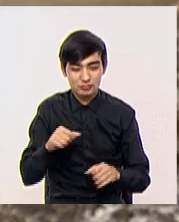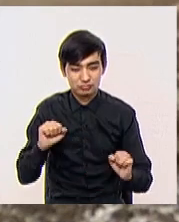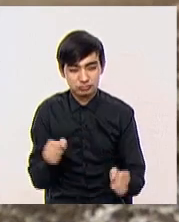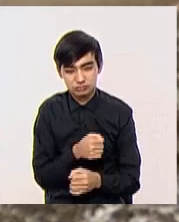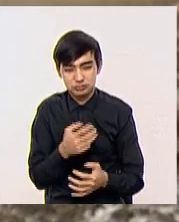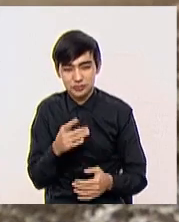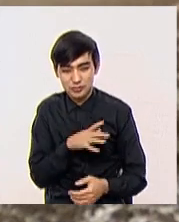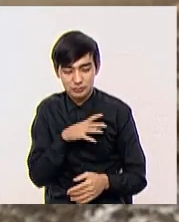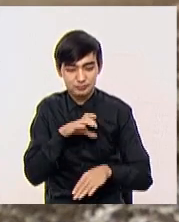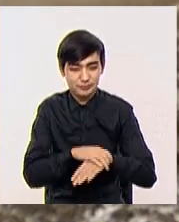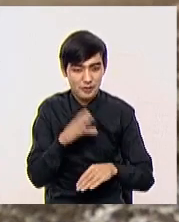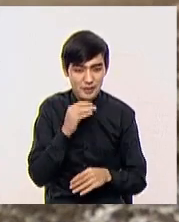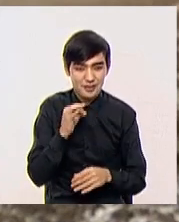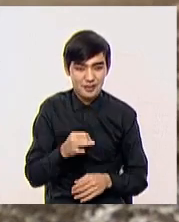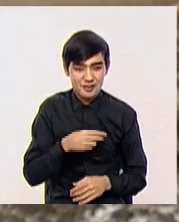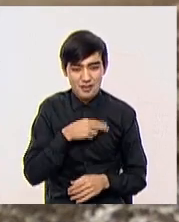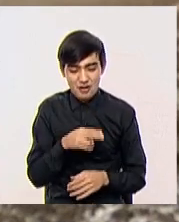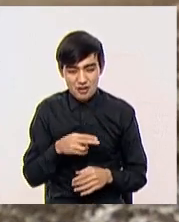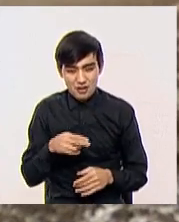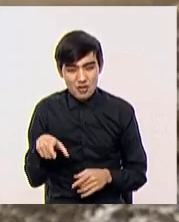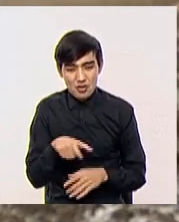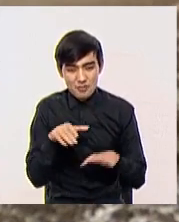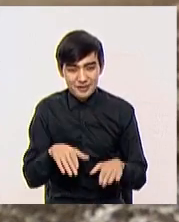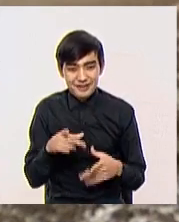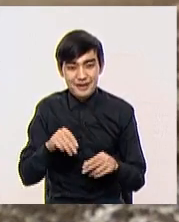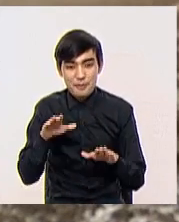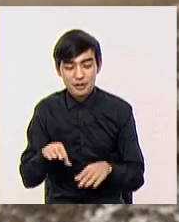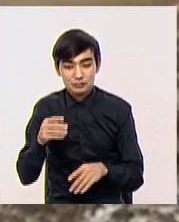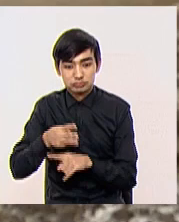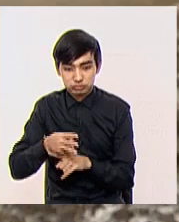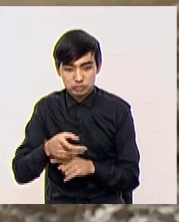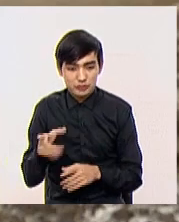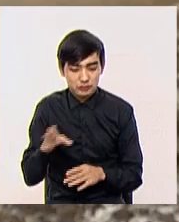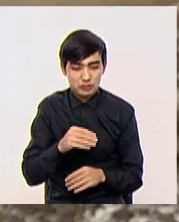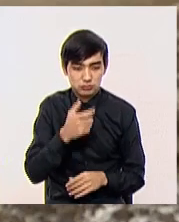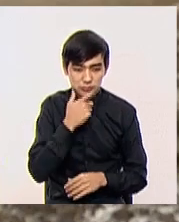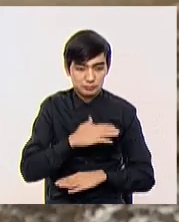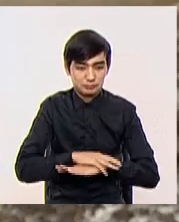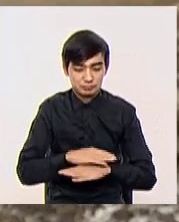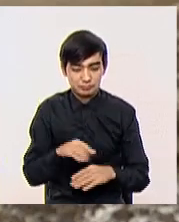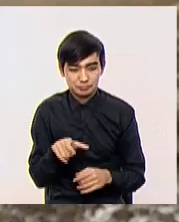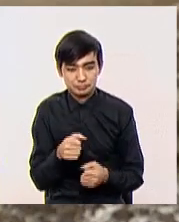дорожного движения и снизить смертность на дороге. И мы видим, там, где они установлены, дисциплинировались водители.